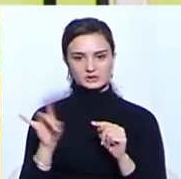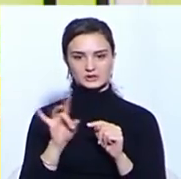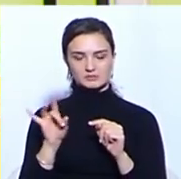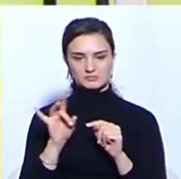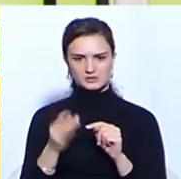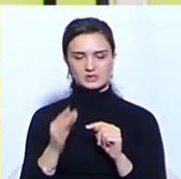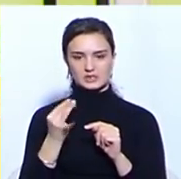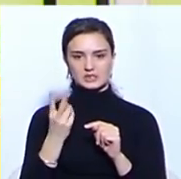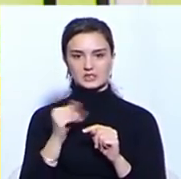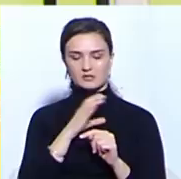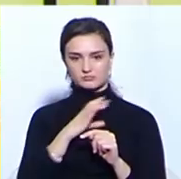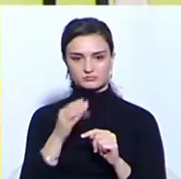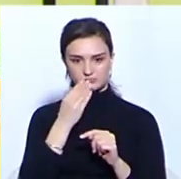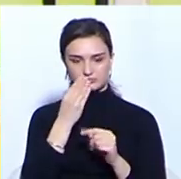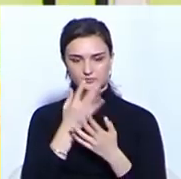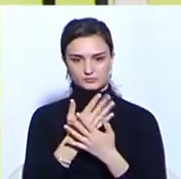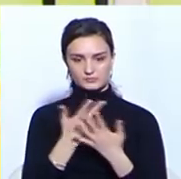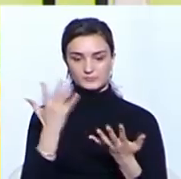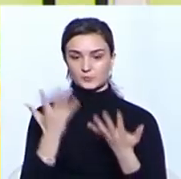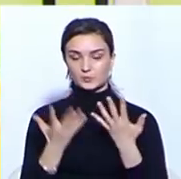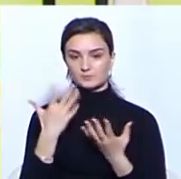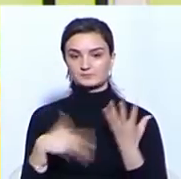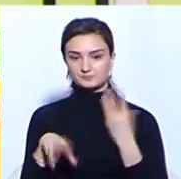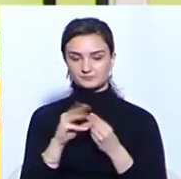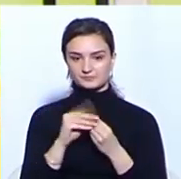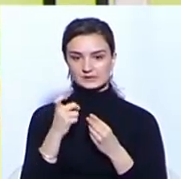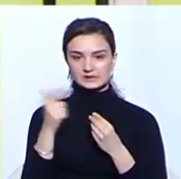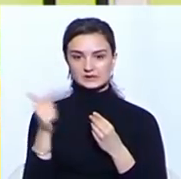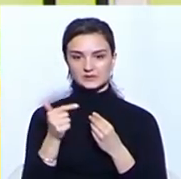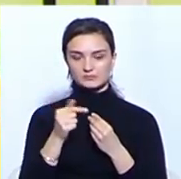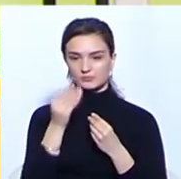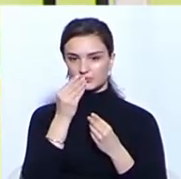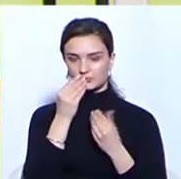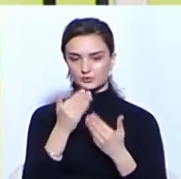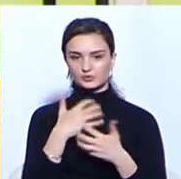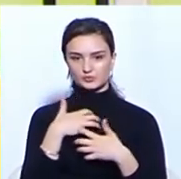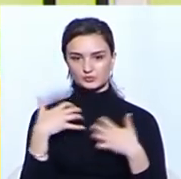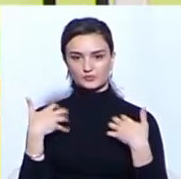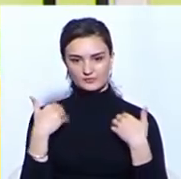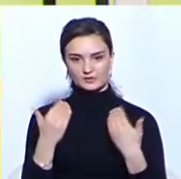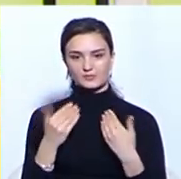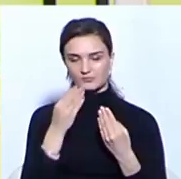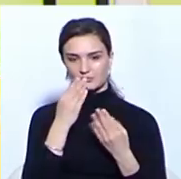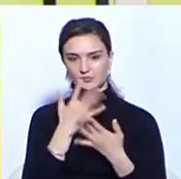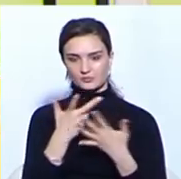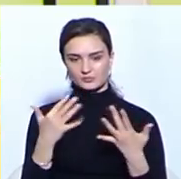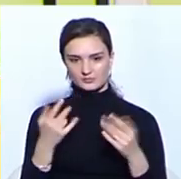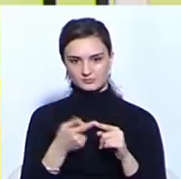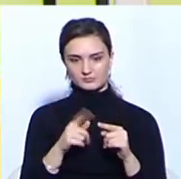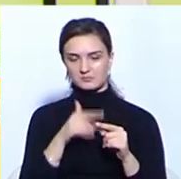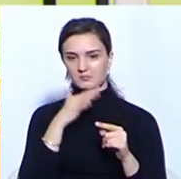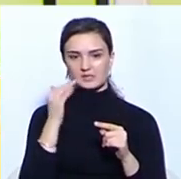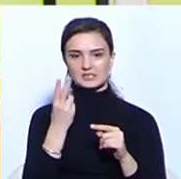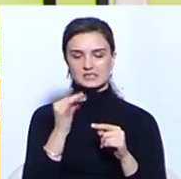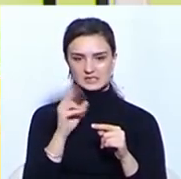ცხიმიანი და ცილით მდიდარი პროდუქტები და თუ გავითვალისწინებთ 100 გრამ პროდუქტზე ცხოველური წარმოშობის პროდუქტიდან ვიღებთ მეტ